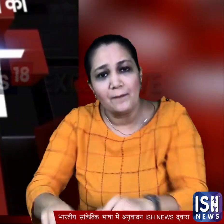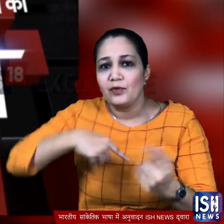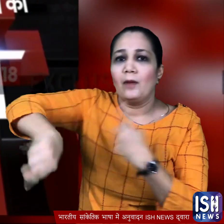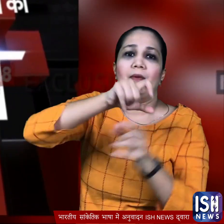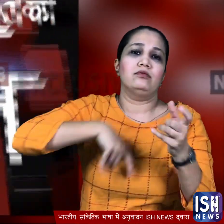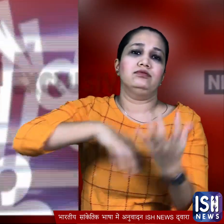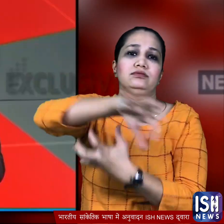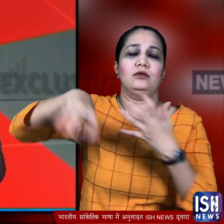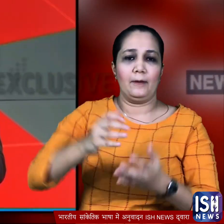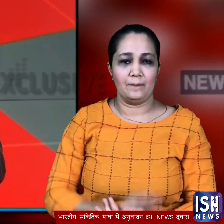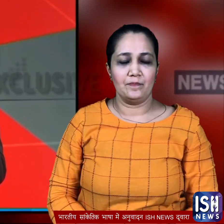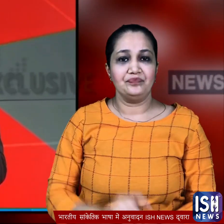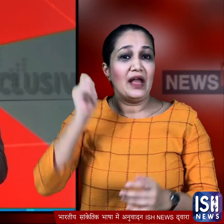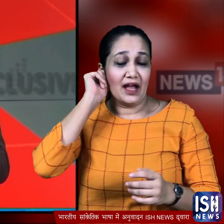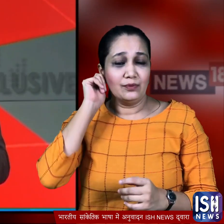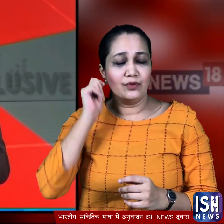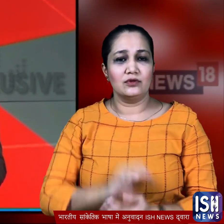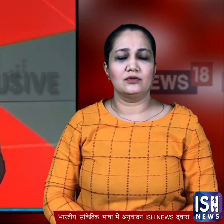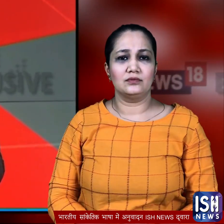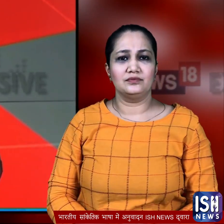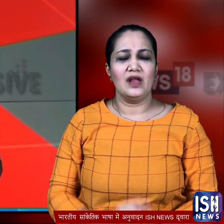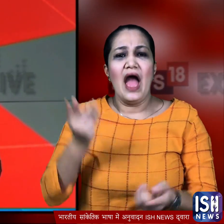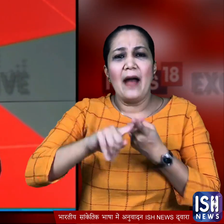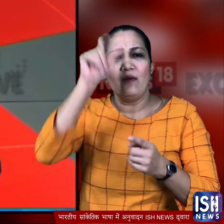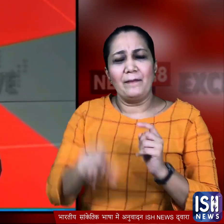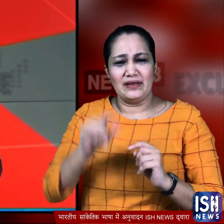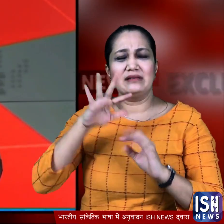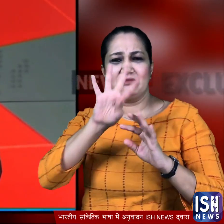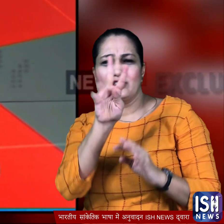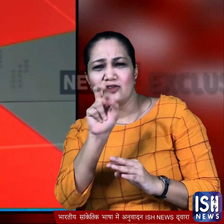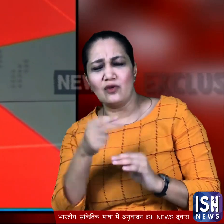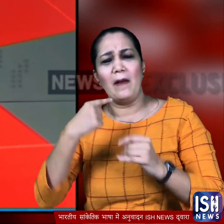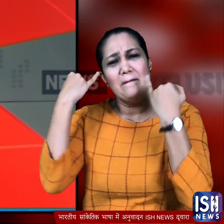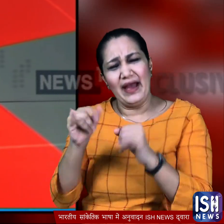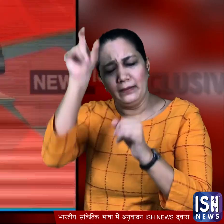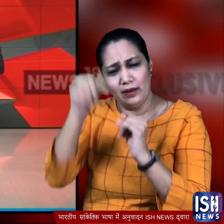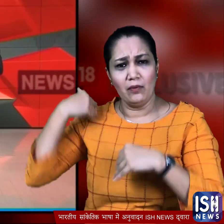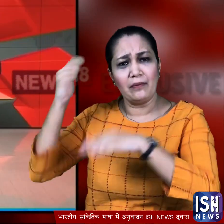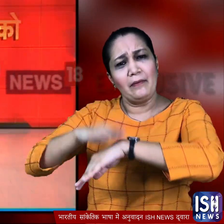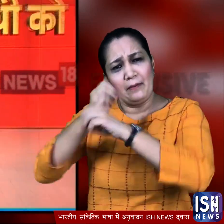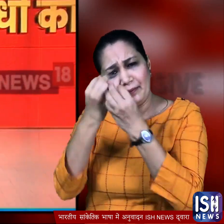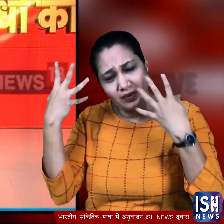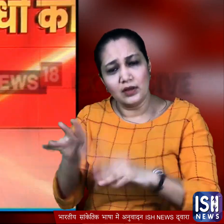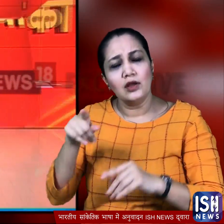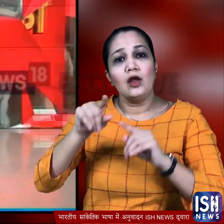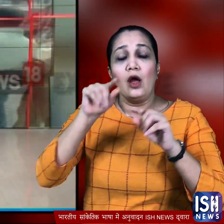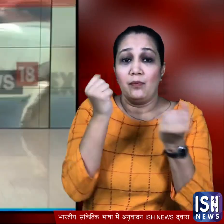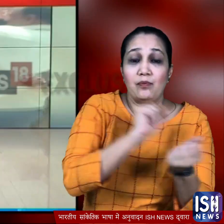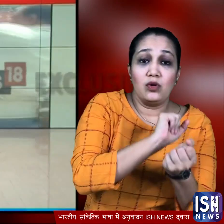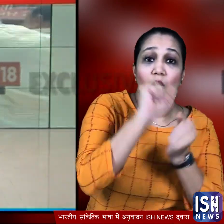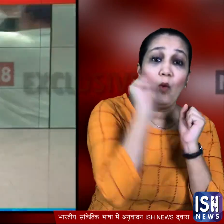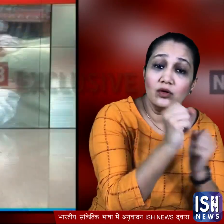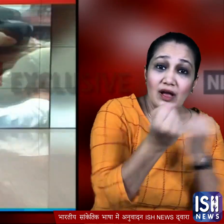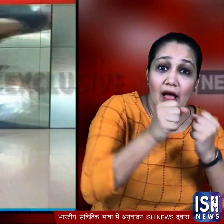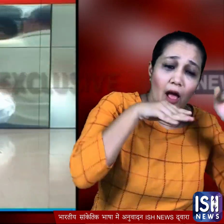मच गया। कानपुर में एक हिस्ट्री शीटर अपराधी को कुछ लोग पुलिस की गाड़ी से निकालकर भगाने में कामयाब हो